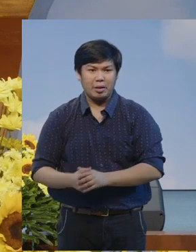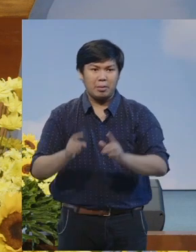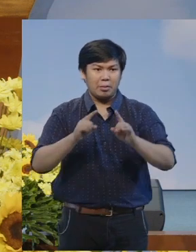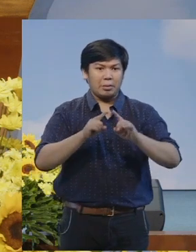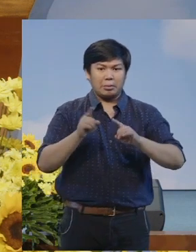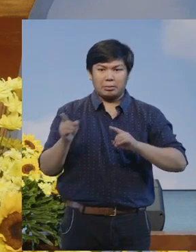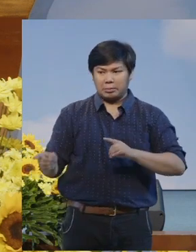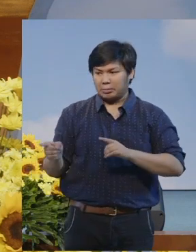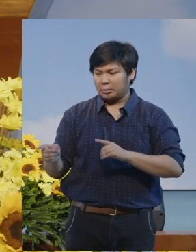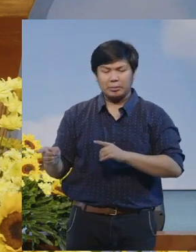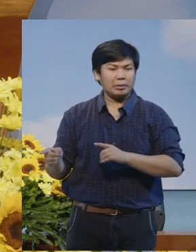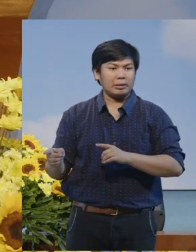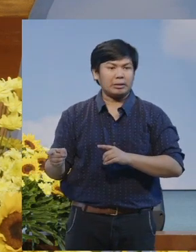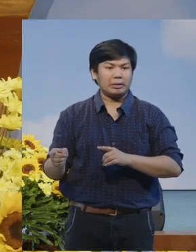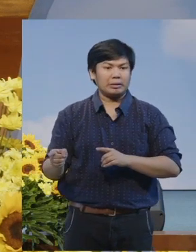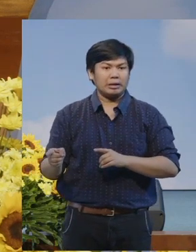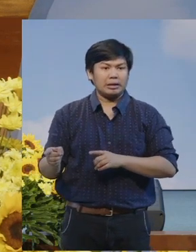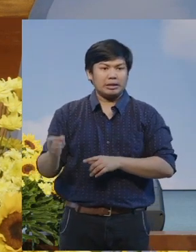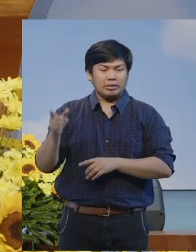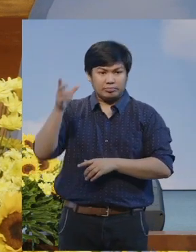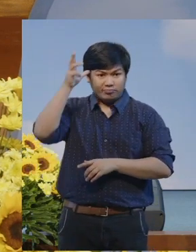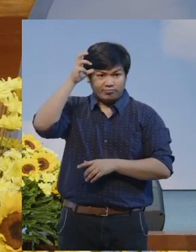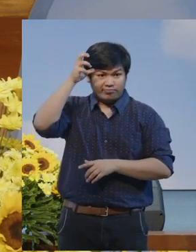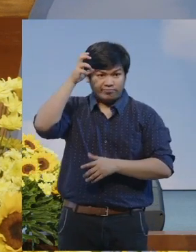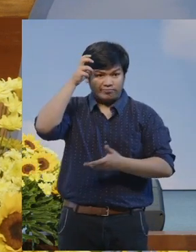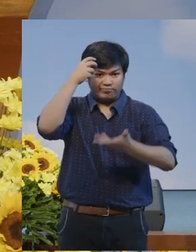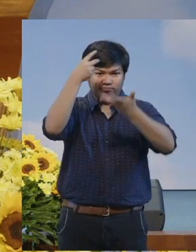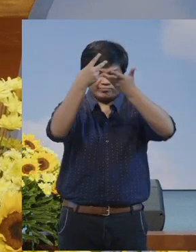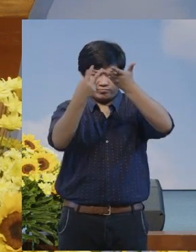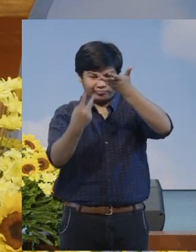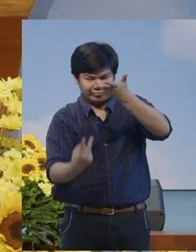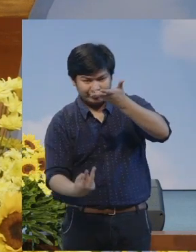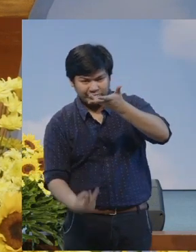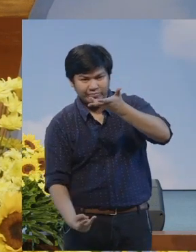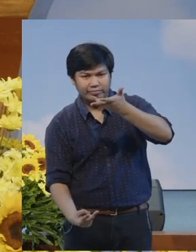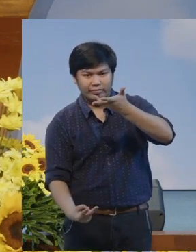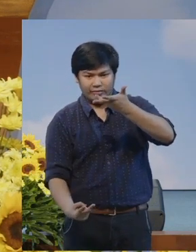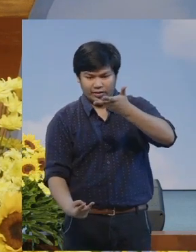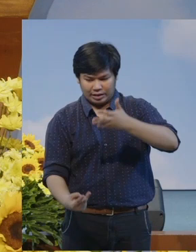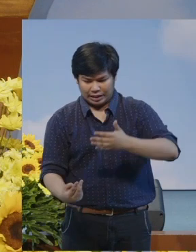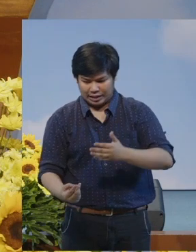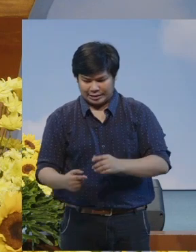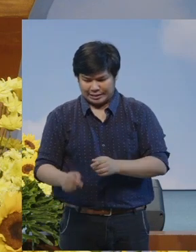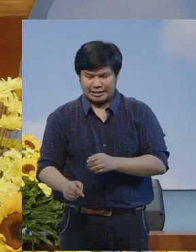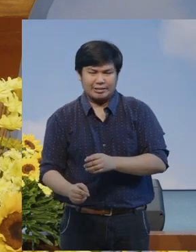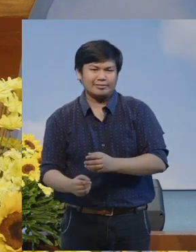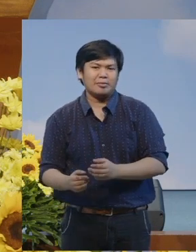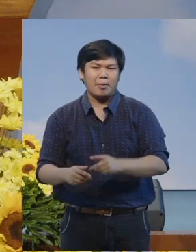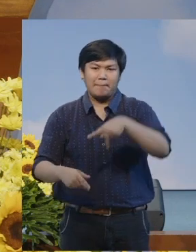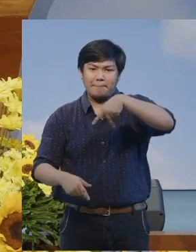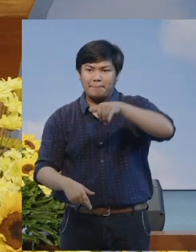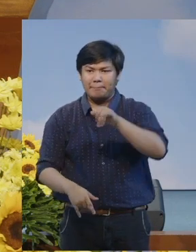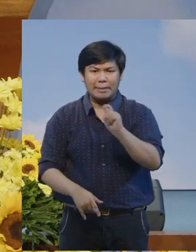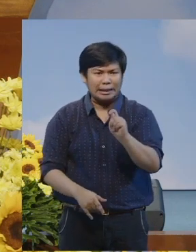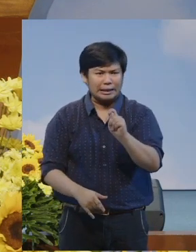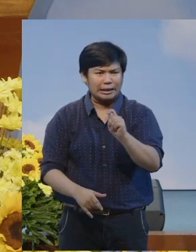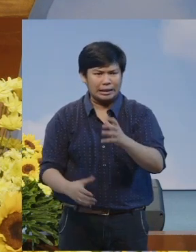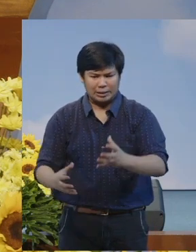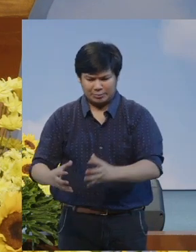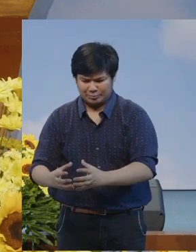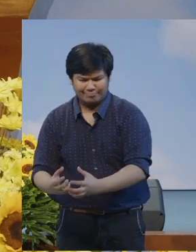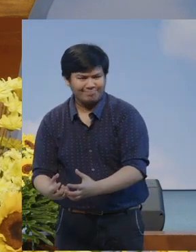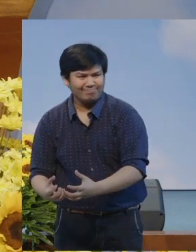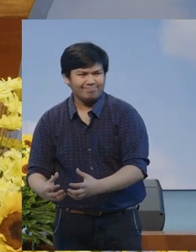to Sheol, the pit, the abyss, to the far reaches of the pit. Yun po ang